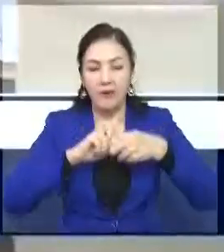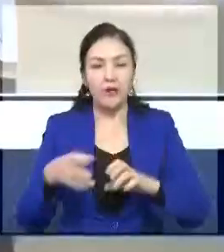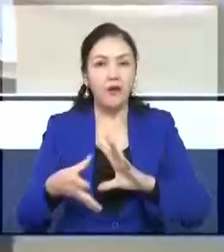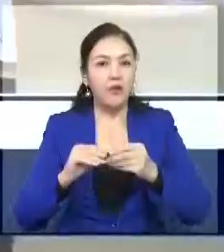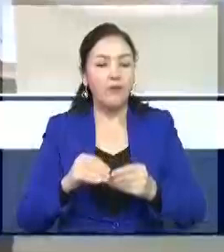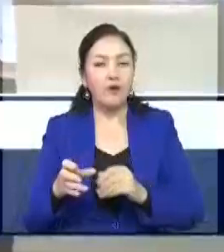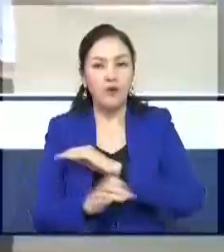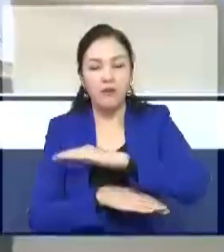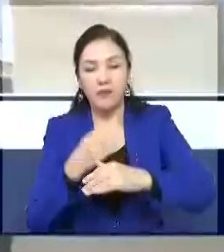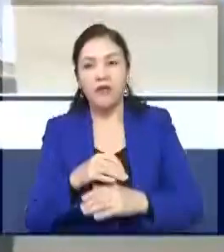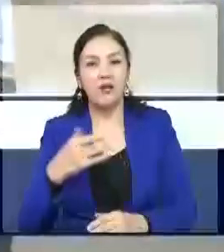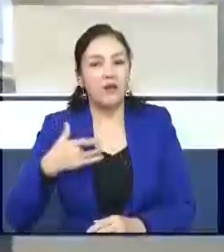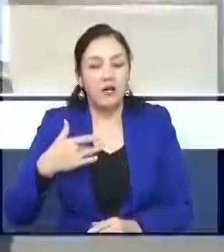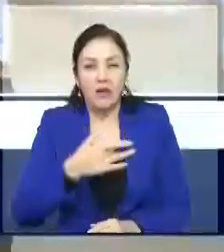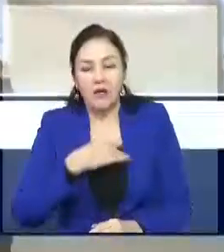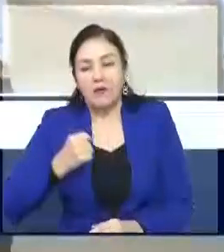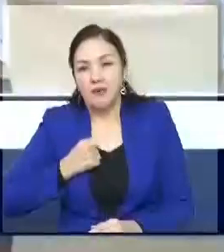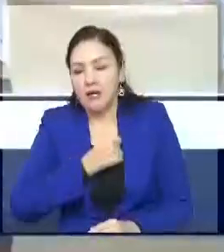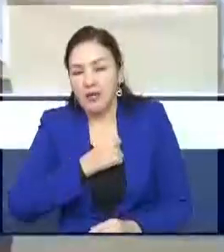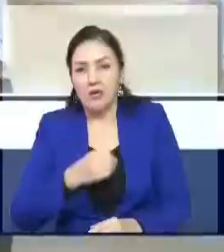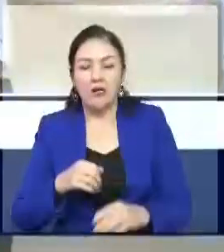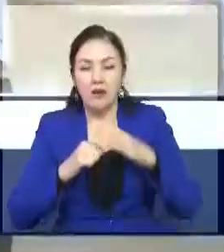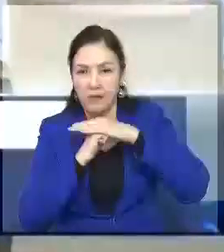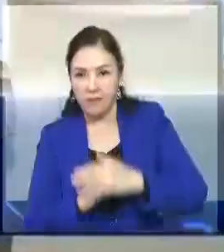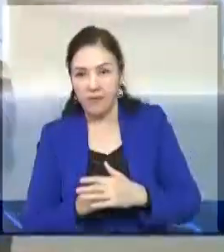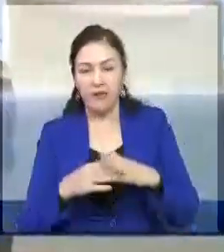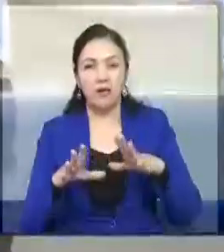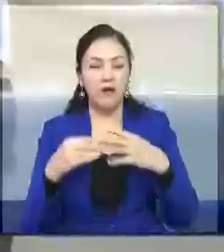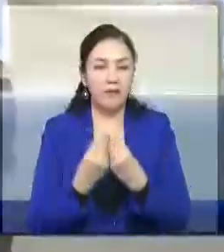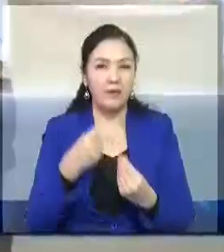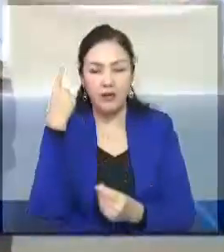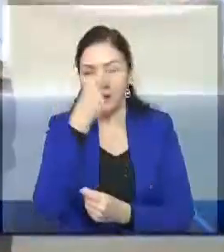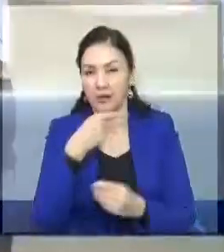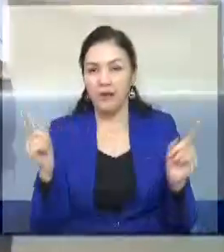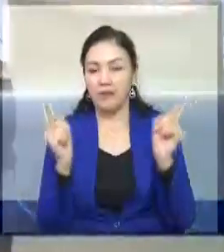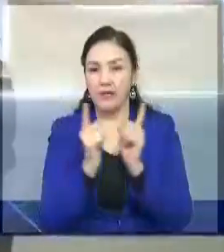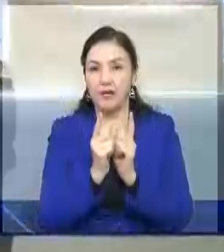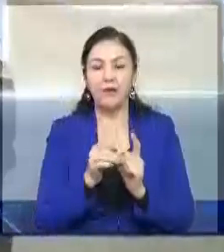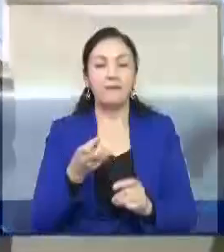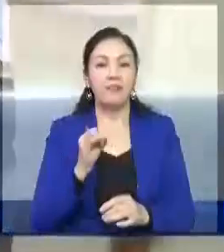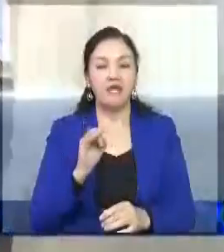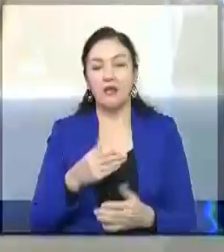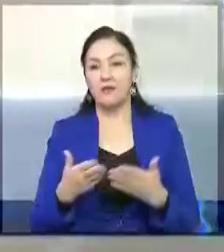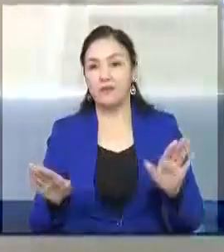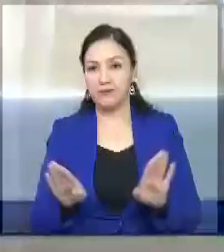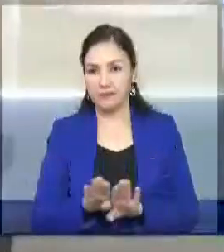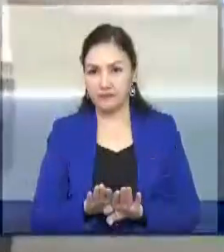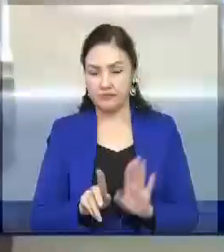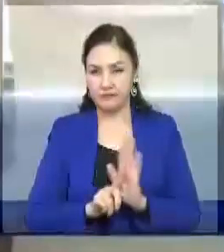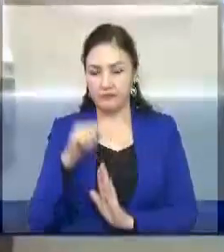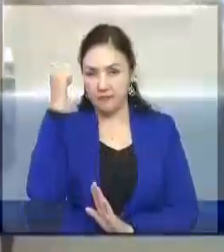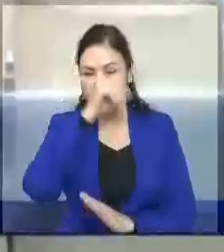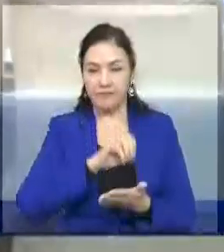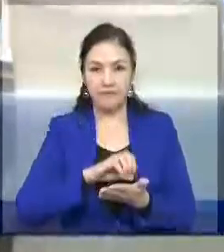лудомания разводы алкоголизм семейное насилие таже и мамы проводят индивидуальные встречи с представителями деструктивных течений на начало года